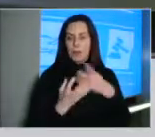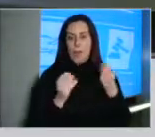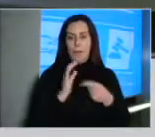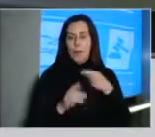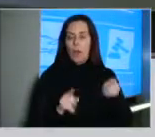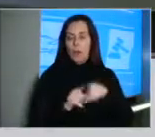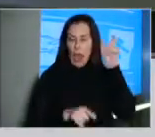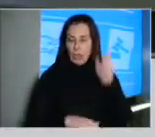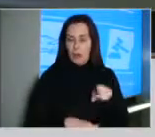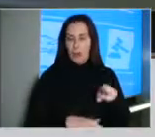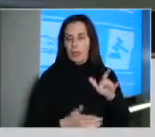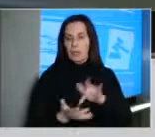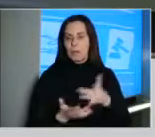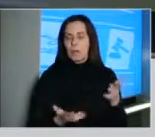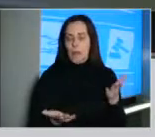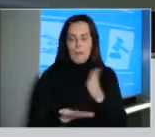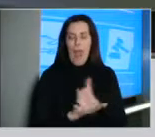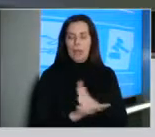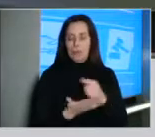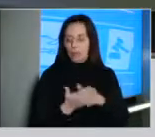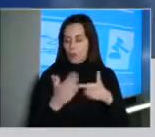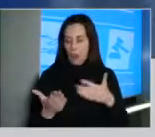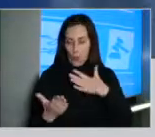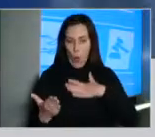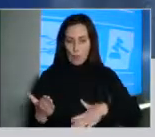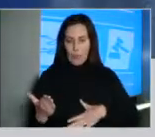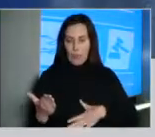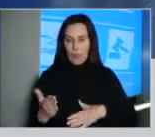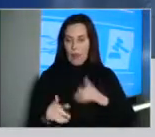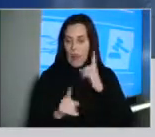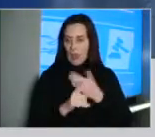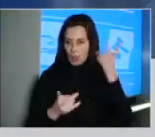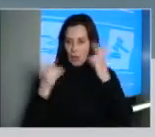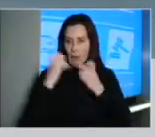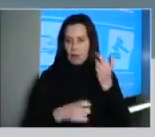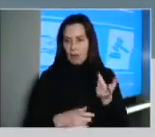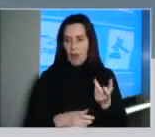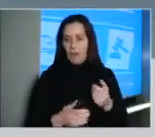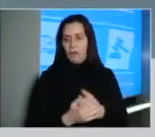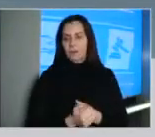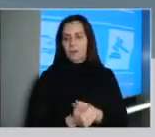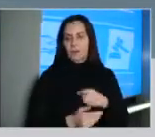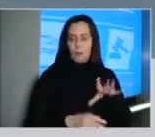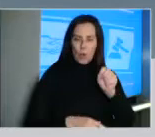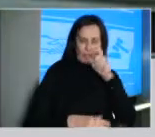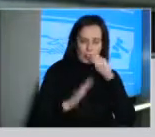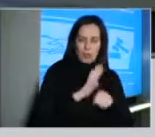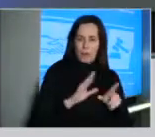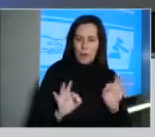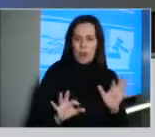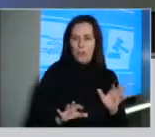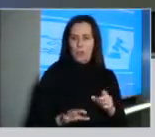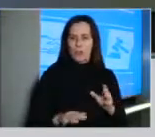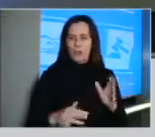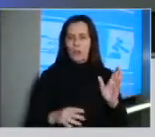פעמים אותו ממונה, הוא נמצא בין הפטיש לסדן, משום שמצד אחד הוא רוצה להנגיש את המידע לציבור. קצת מחושפי שחיתויות ו... כמעט על התקן הזה, כמו